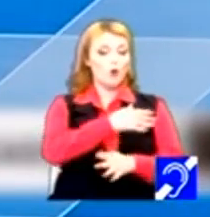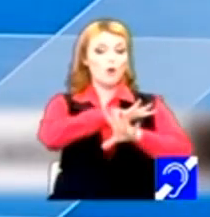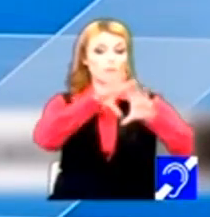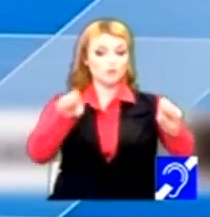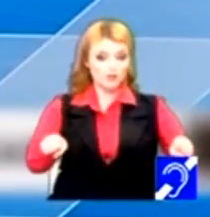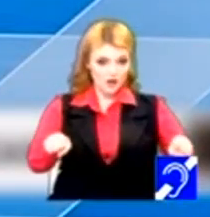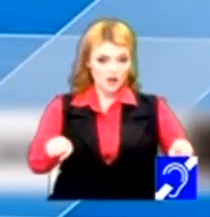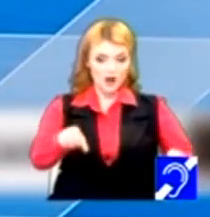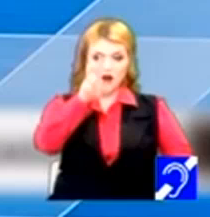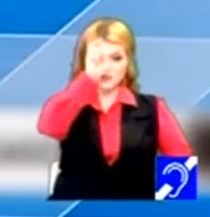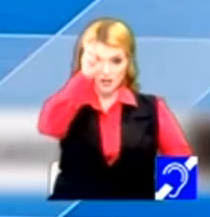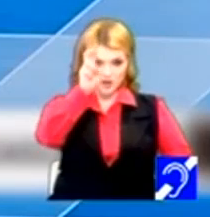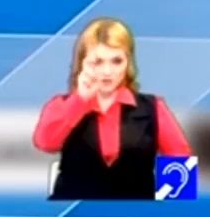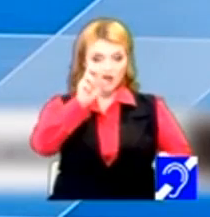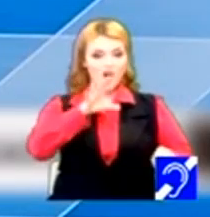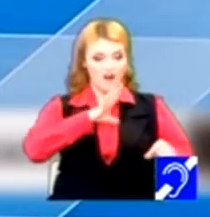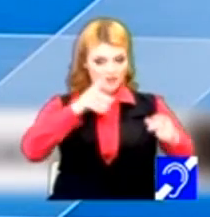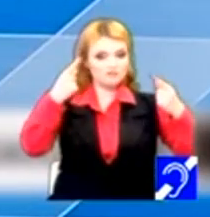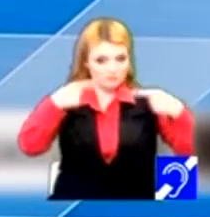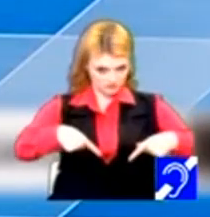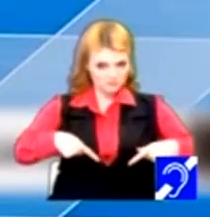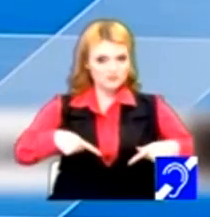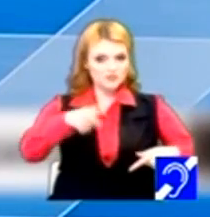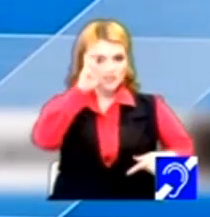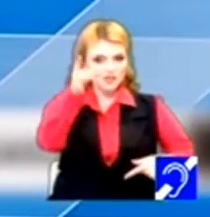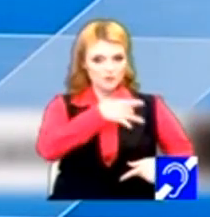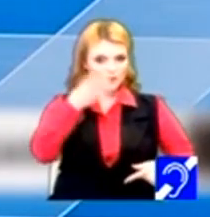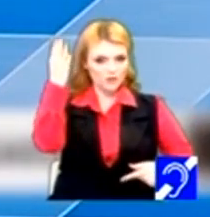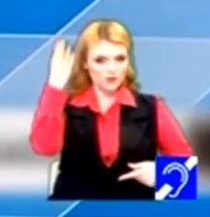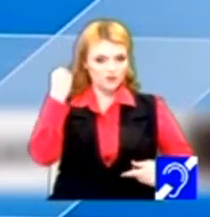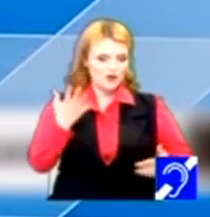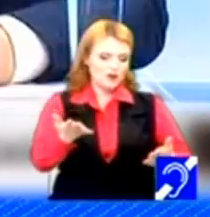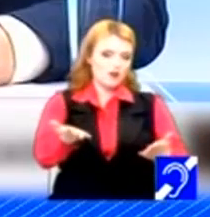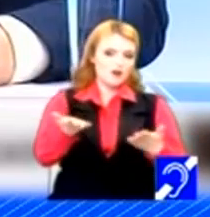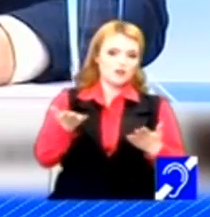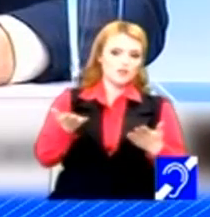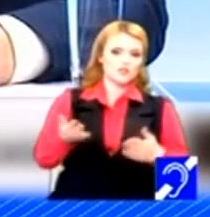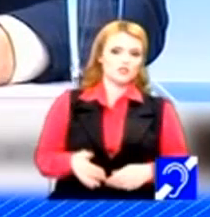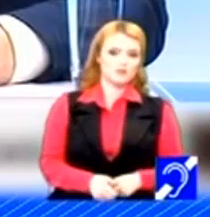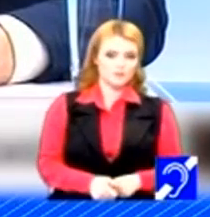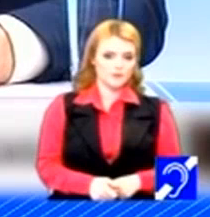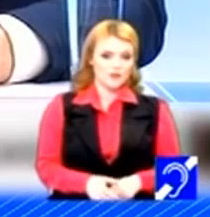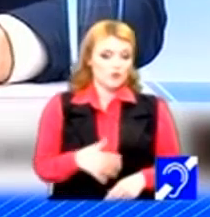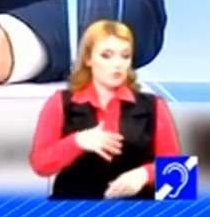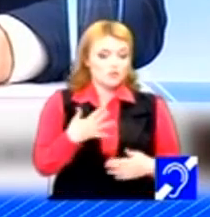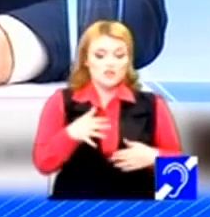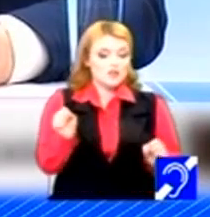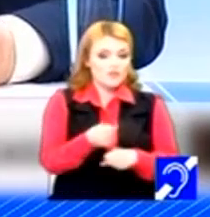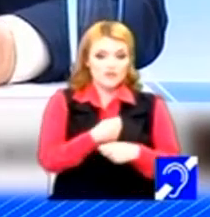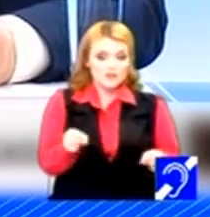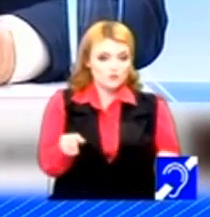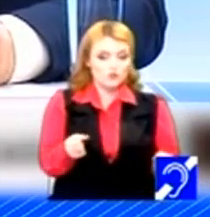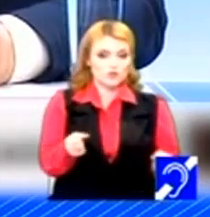o catastrofă pentru Republica Moldova? Cu siguranță, pentru că nu mai este posibil